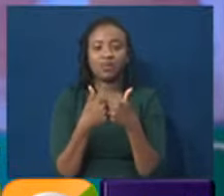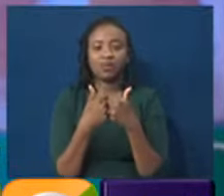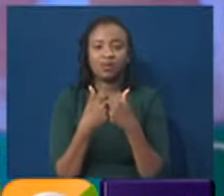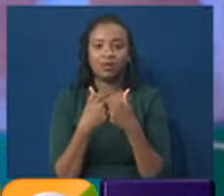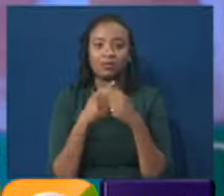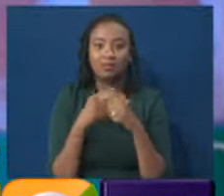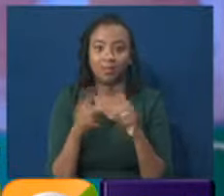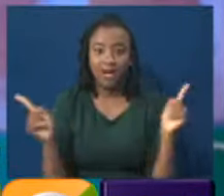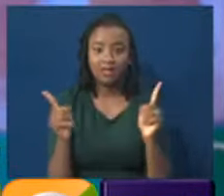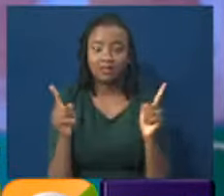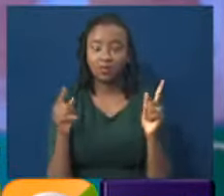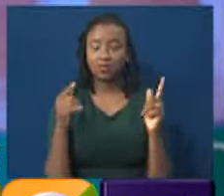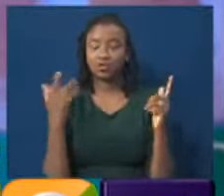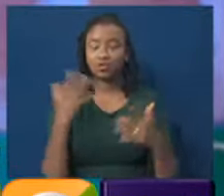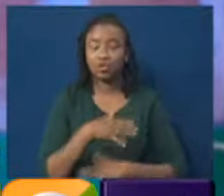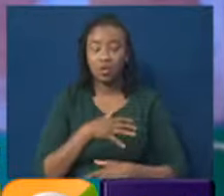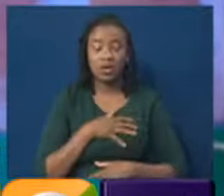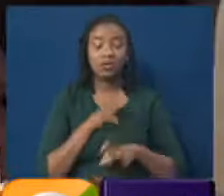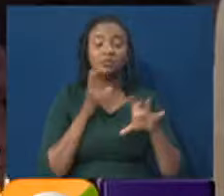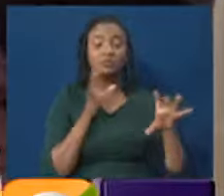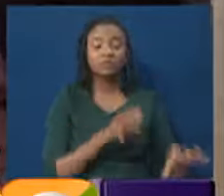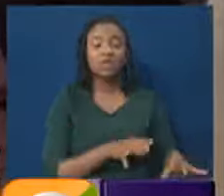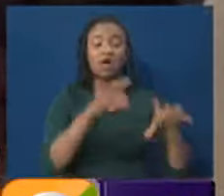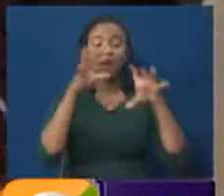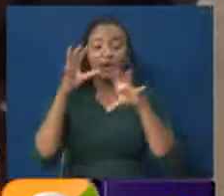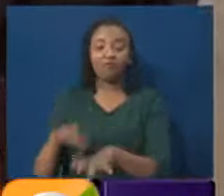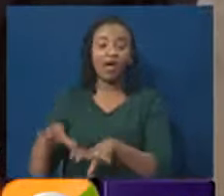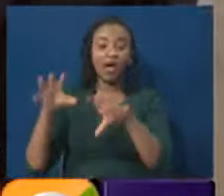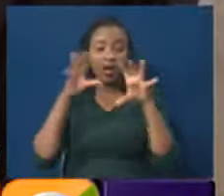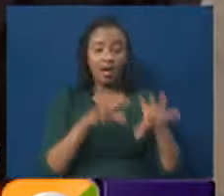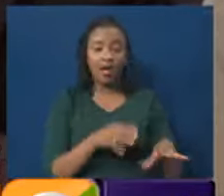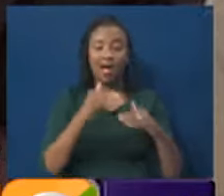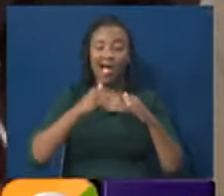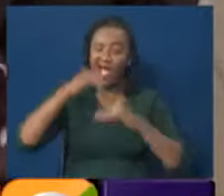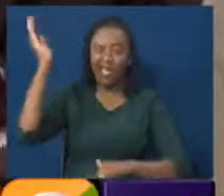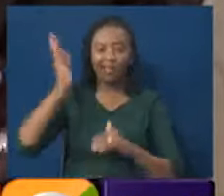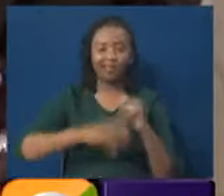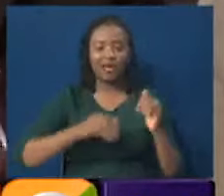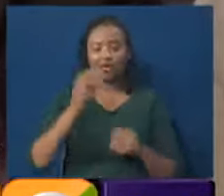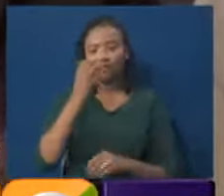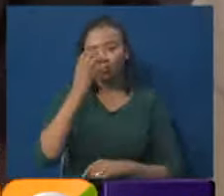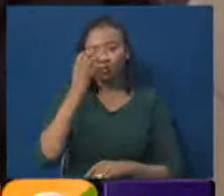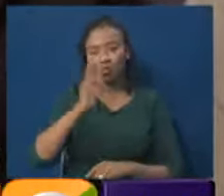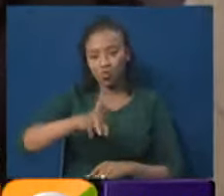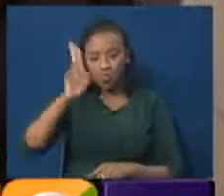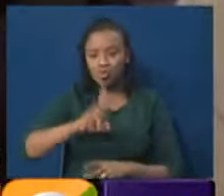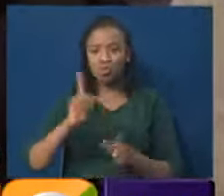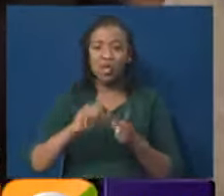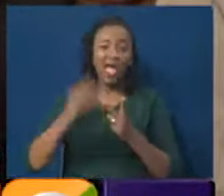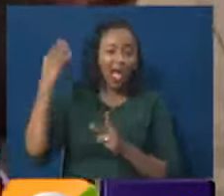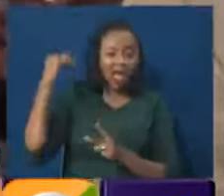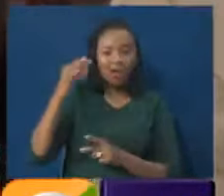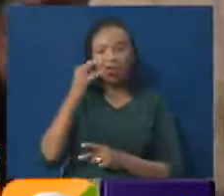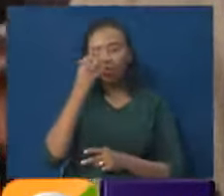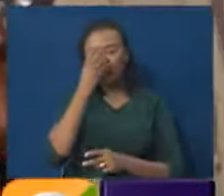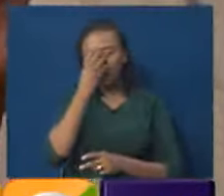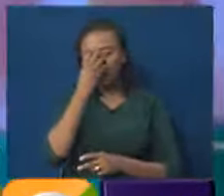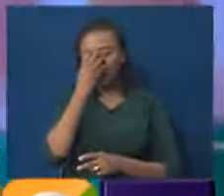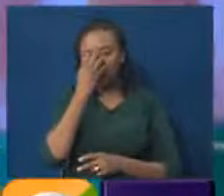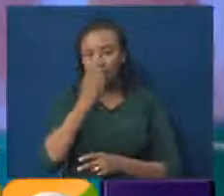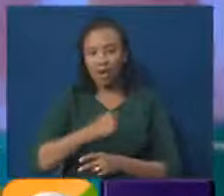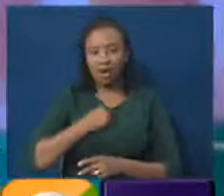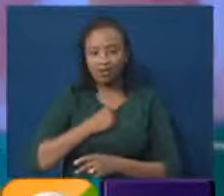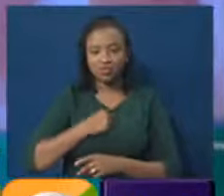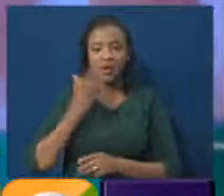ni mingi hata kushinda wakati wa Uhuru Kenyatta. Zamani wakati wa Kibaki na wakati wa Uhuru Kenyatta kulikuwa na kitu